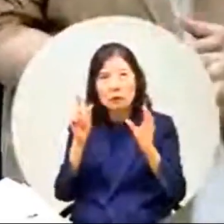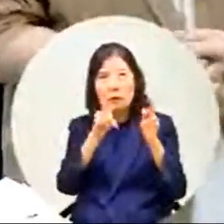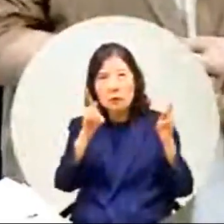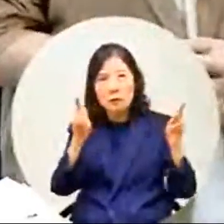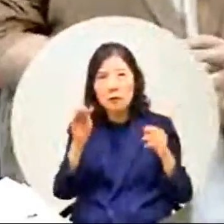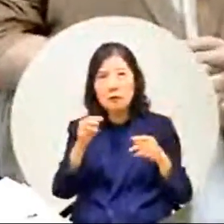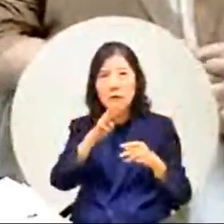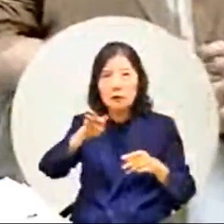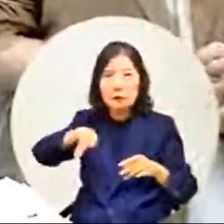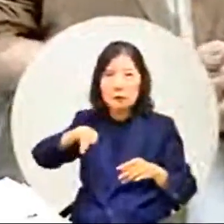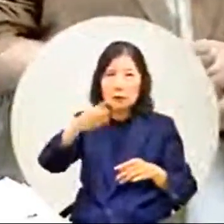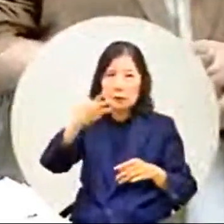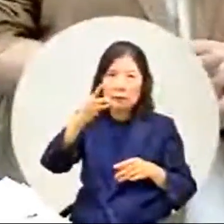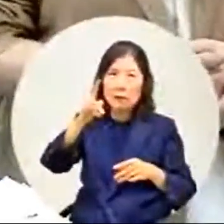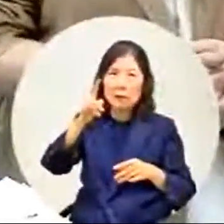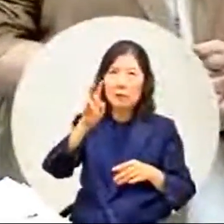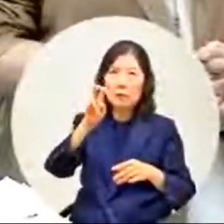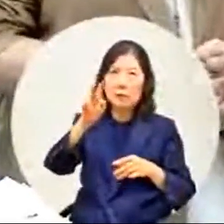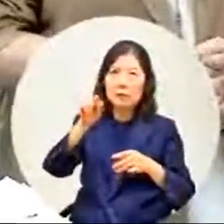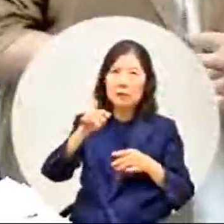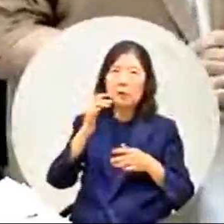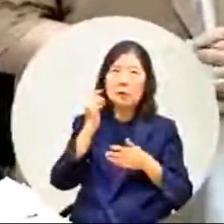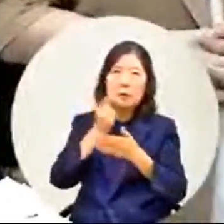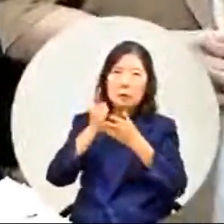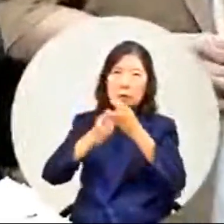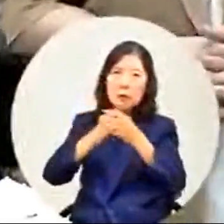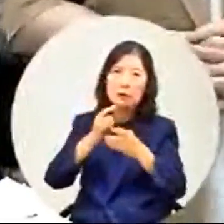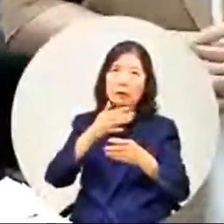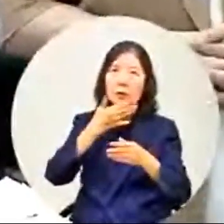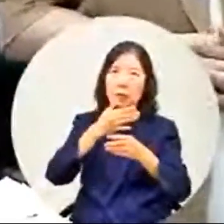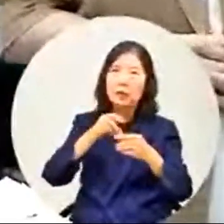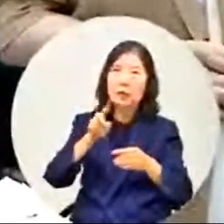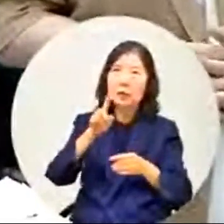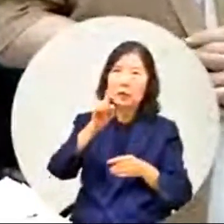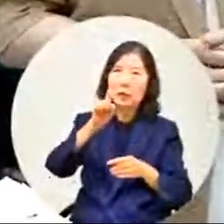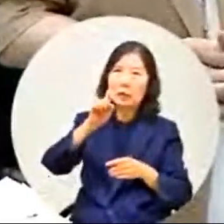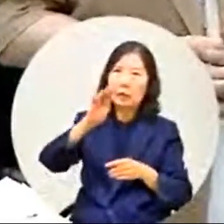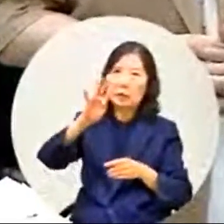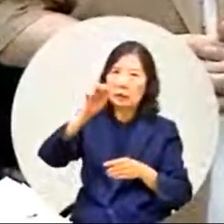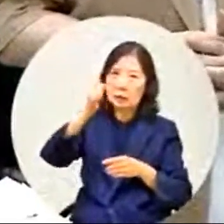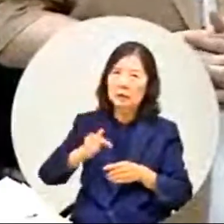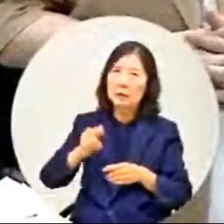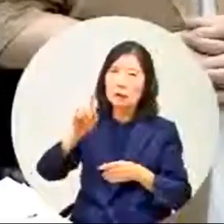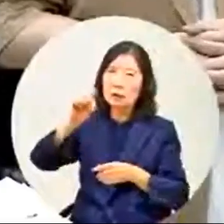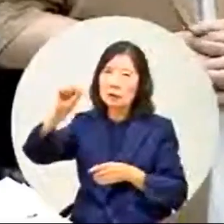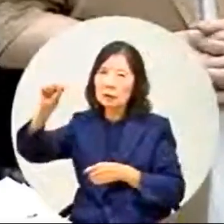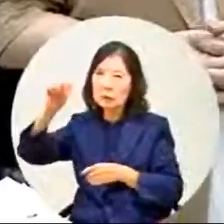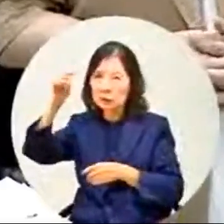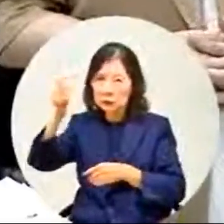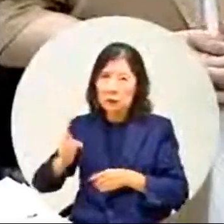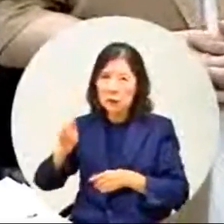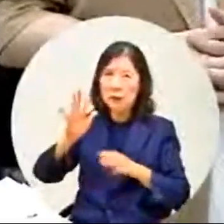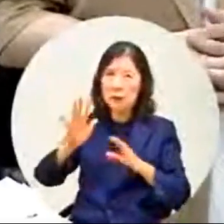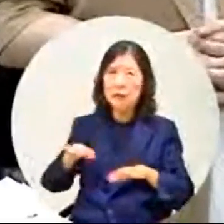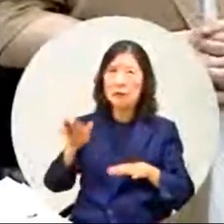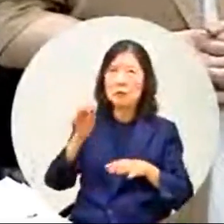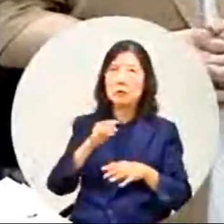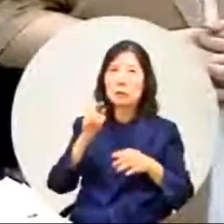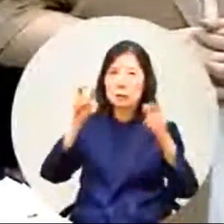3320亿，每年要支付的利息费用14亿，近15亿，这个就是目前我们的高